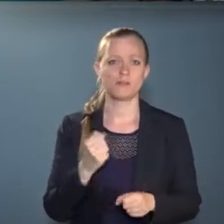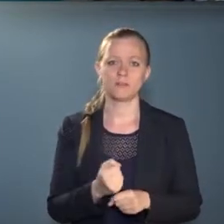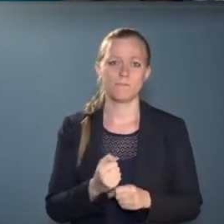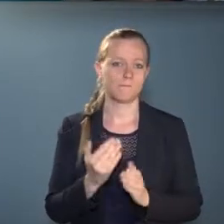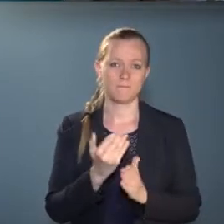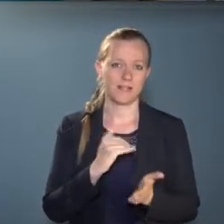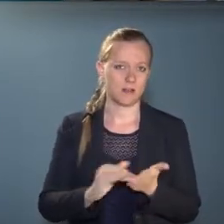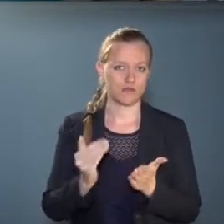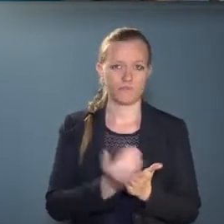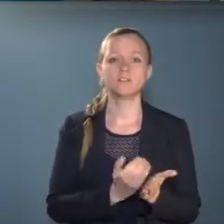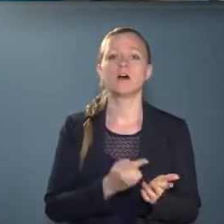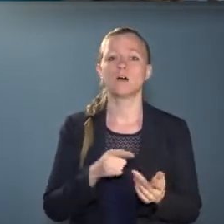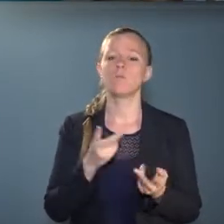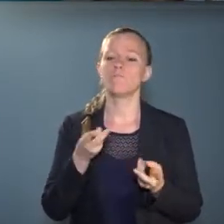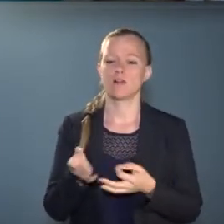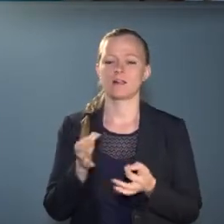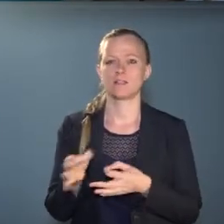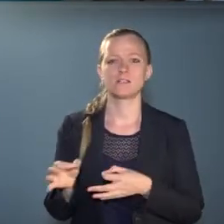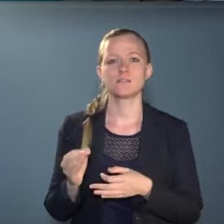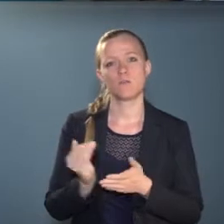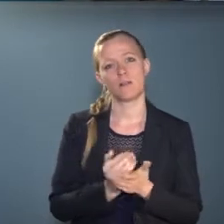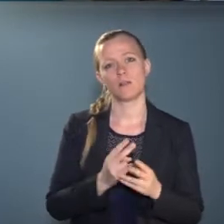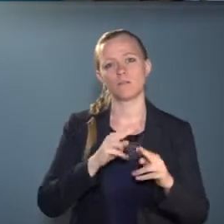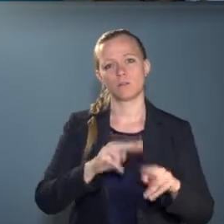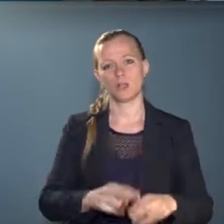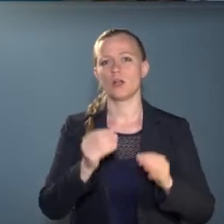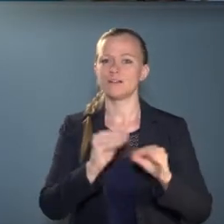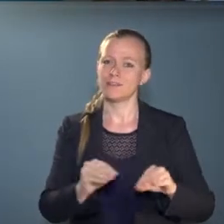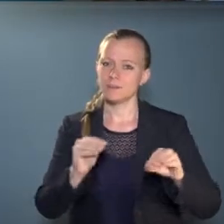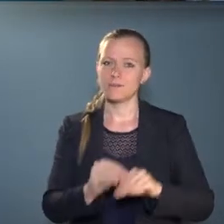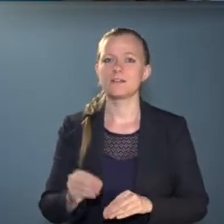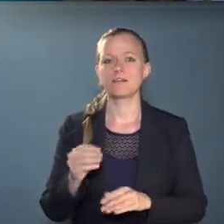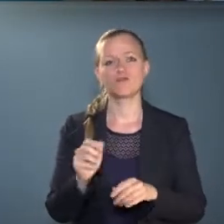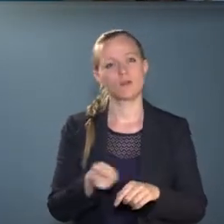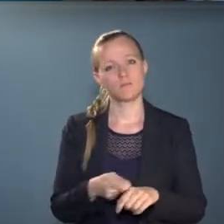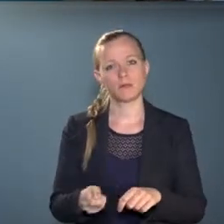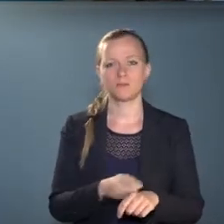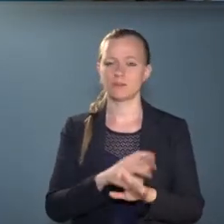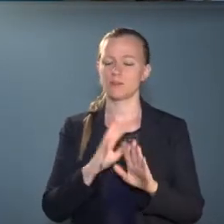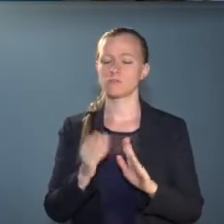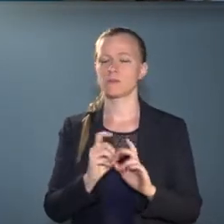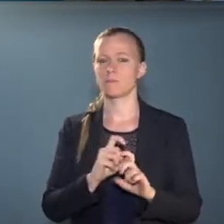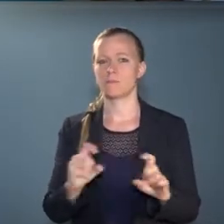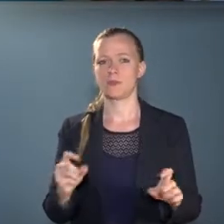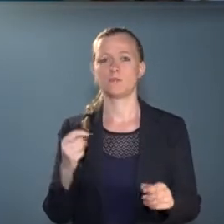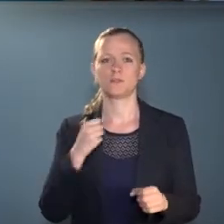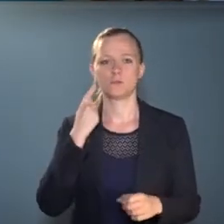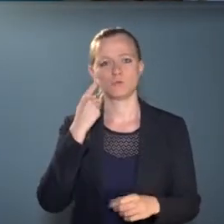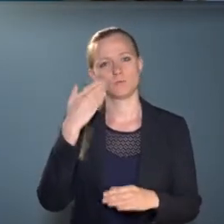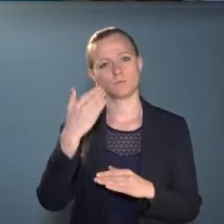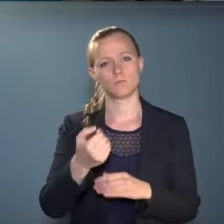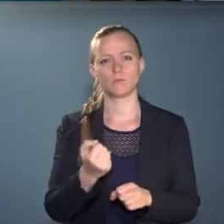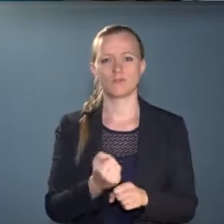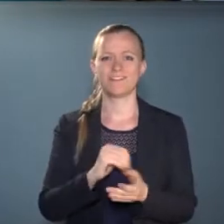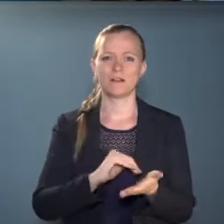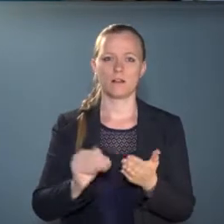akkor pedig felkészülünk ezekre a feladatokra, kiképzést folytatunk, karbantartásokat végzünk mindennek érdekében, hogy végre tudjuk hajtani az